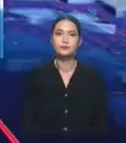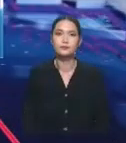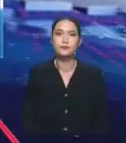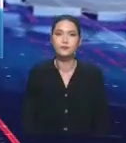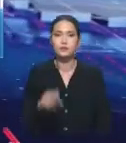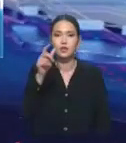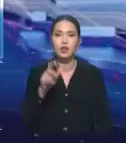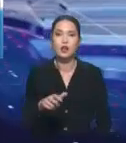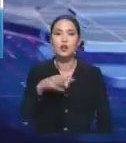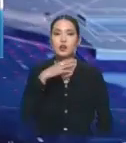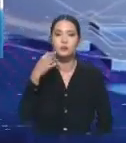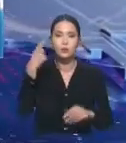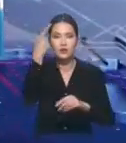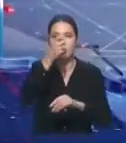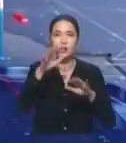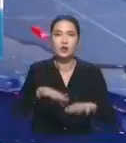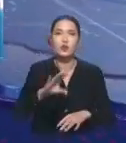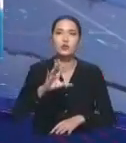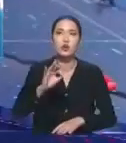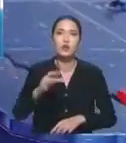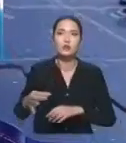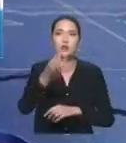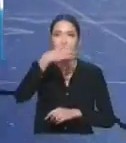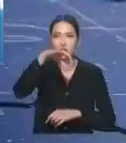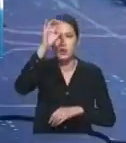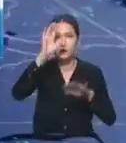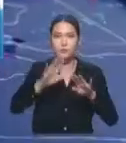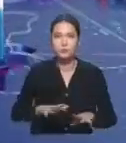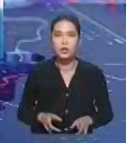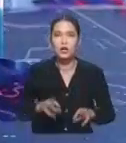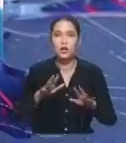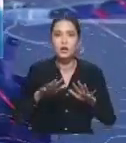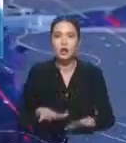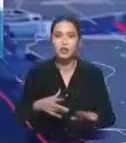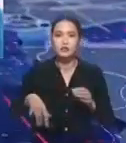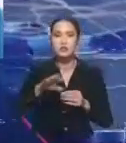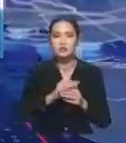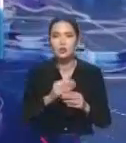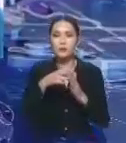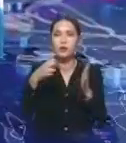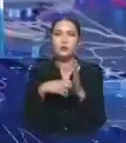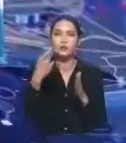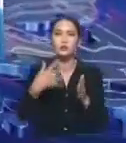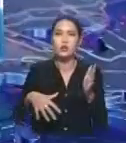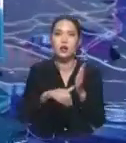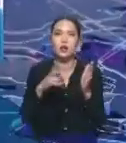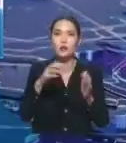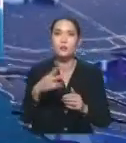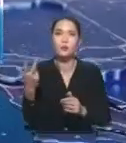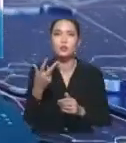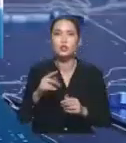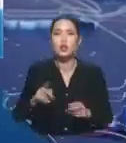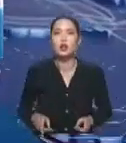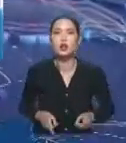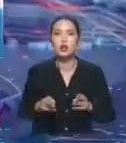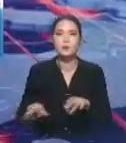Аталмыш дерек бойынша Түрксіб аудандық полиция басқармасына қарасты полиция бөлімінде қылмыстық кодекстің 156 бабының 3-ші тармағы бойынша қылмыстық іс